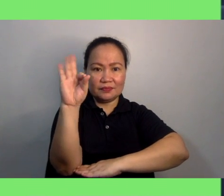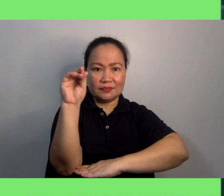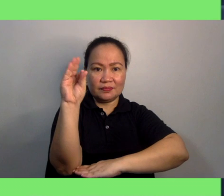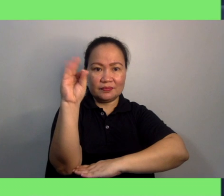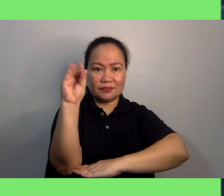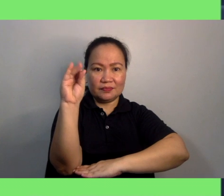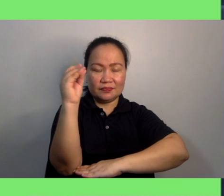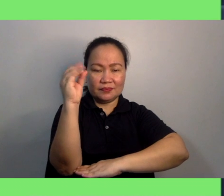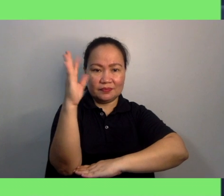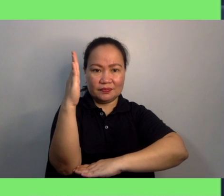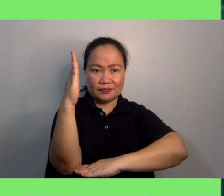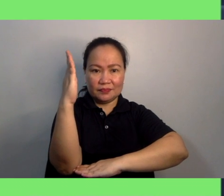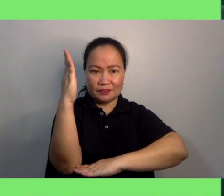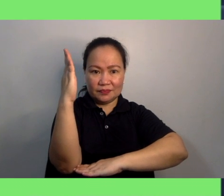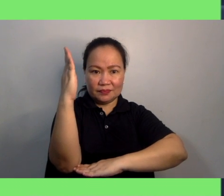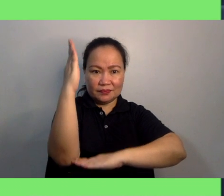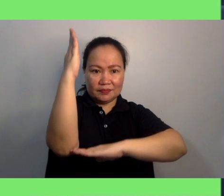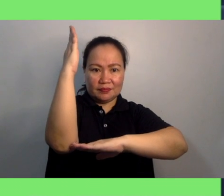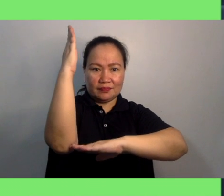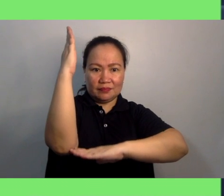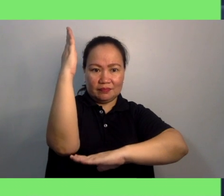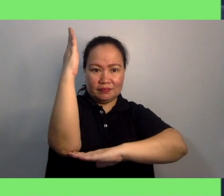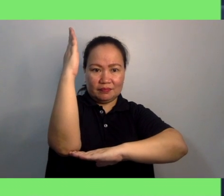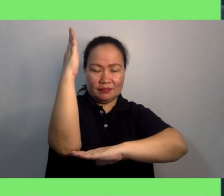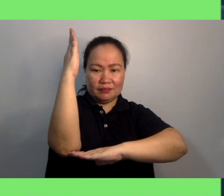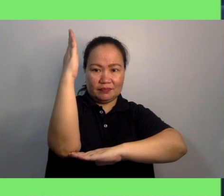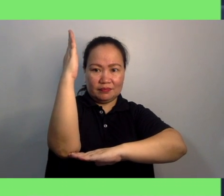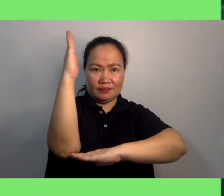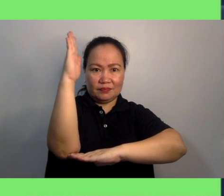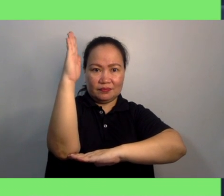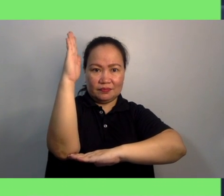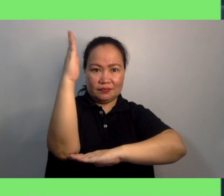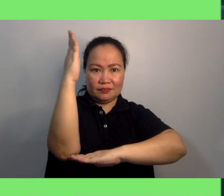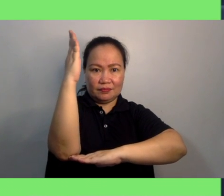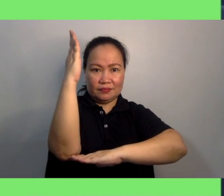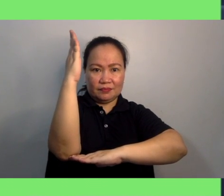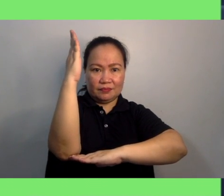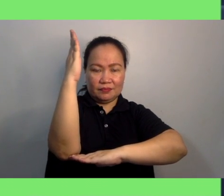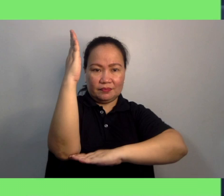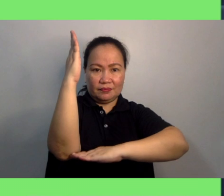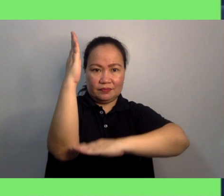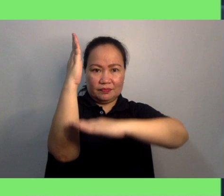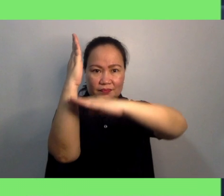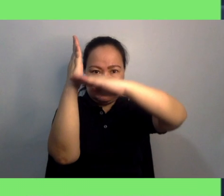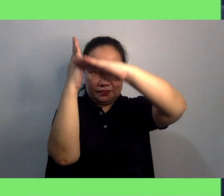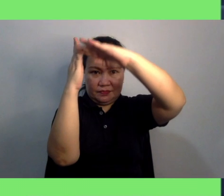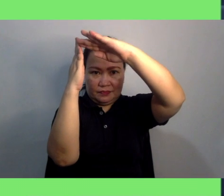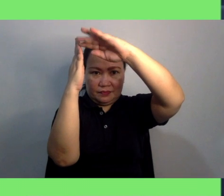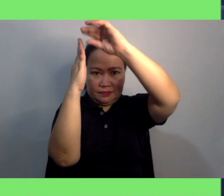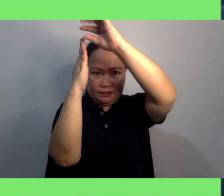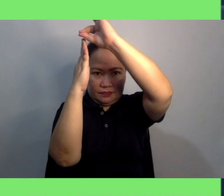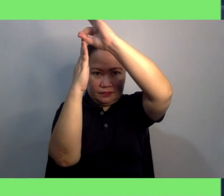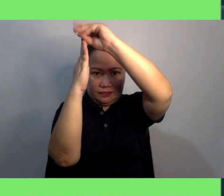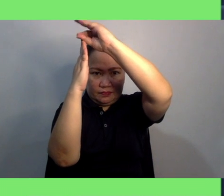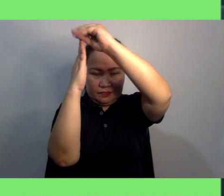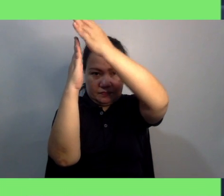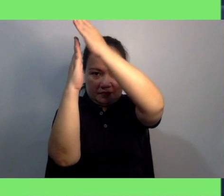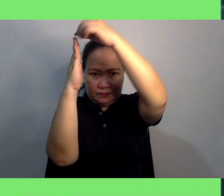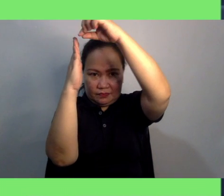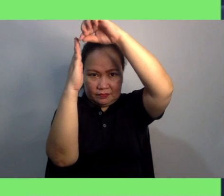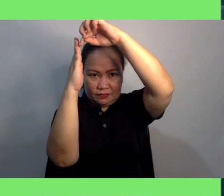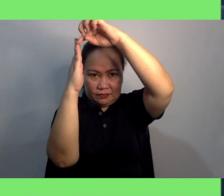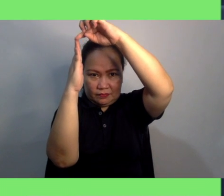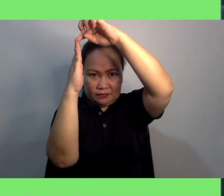ayan siya. So, ito lang siya. So, tapat, maglagay ng point, and then after that, pag meron ka ng point sa tapat